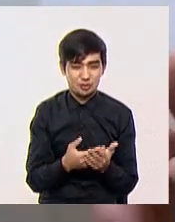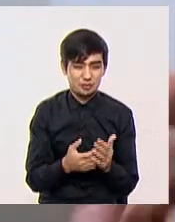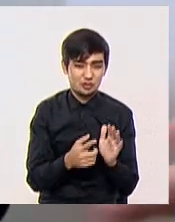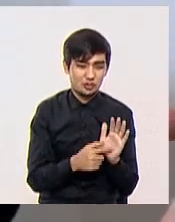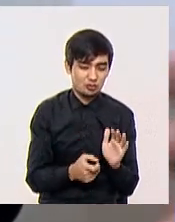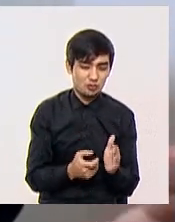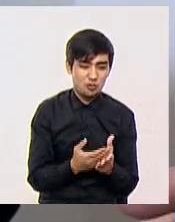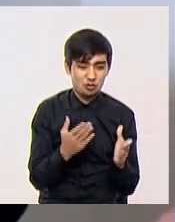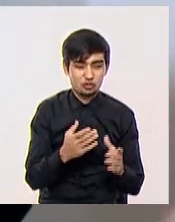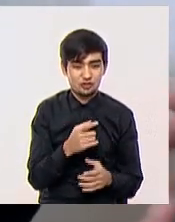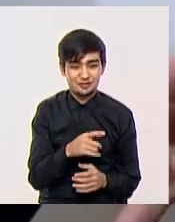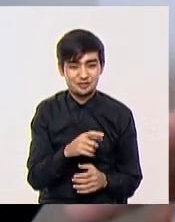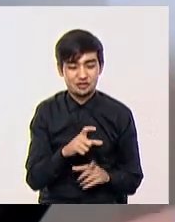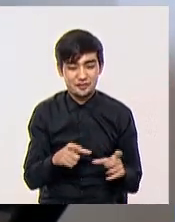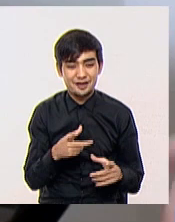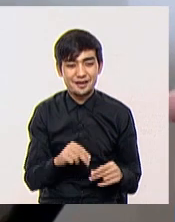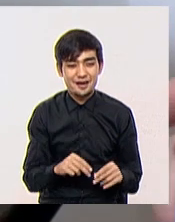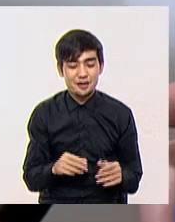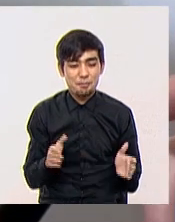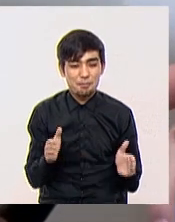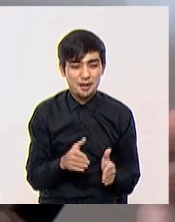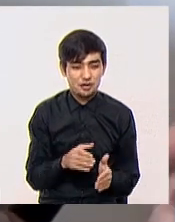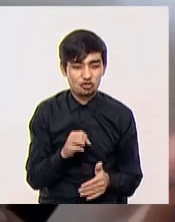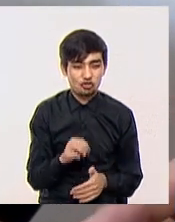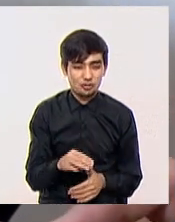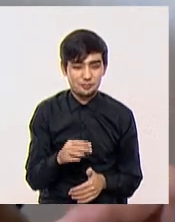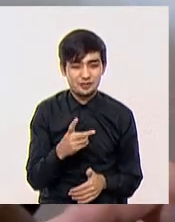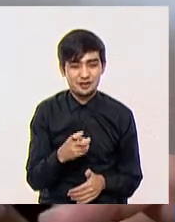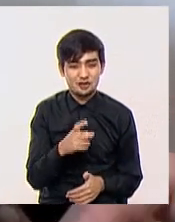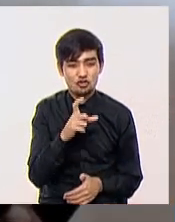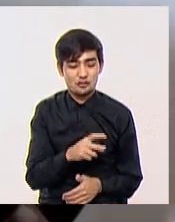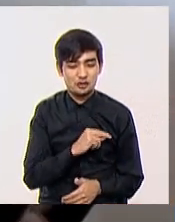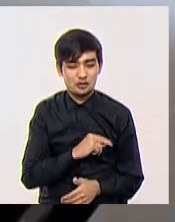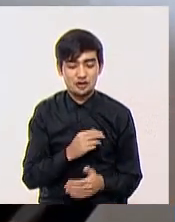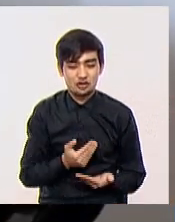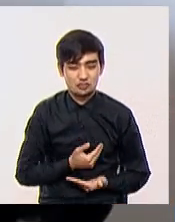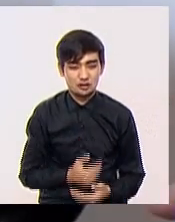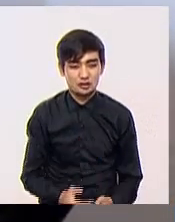700 с лишним сел, это села, где меньше, чем 200 человек проживает.